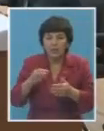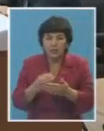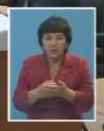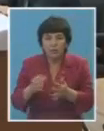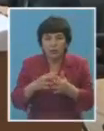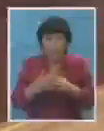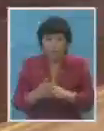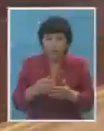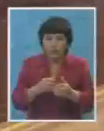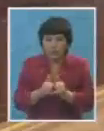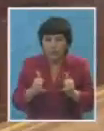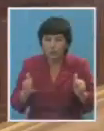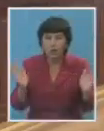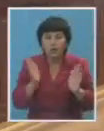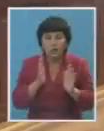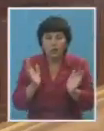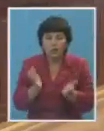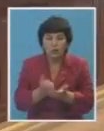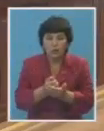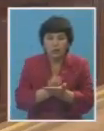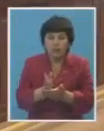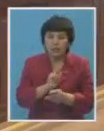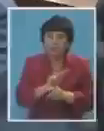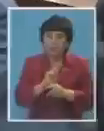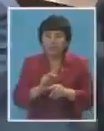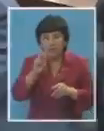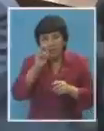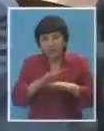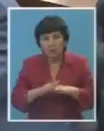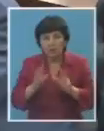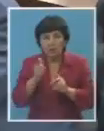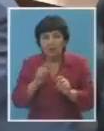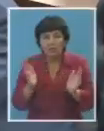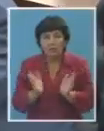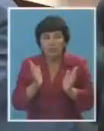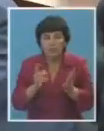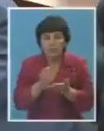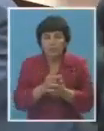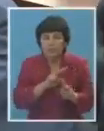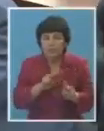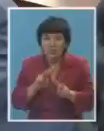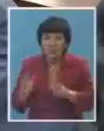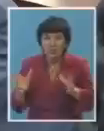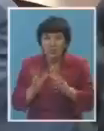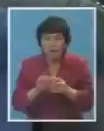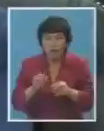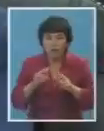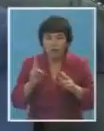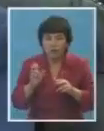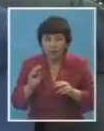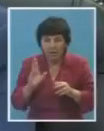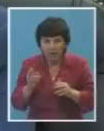ауыл шаруашылығын дамытуға және қоршаған ортаны қорғау шараларына жұмсалады. Елді мекендерді көгілдір отынмен қамту да басты назарда. Сондай-ақ, тұрғын үй-коммуналдық